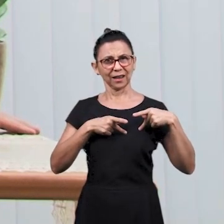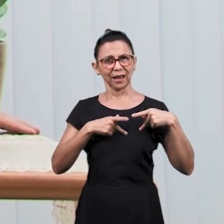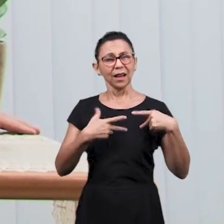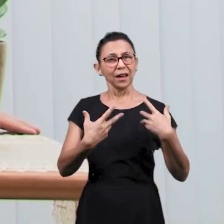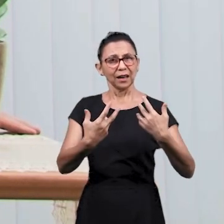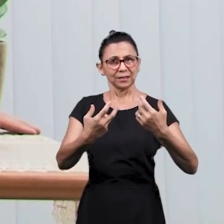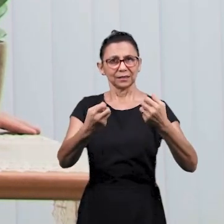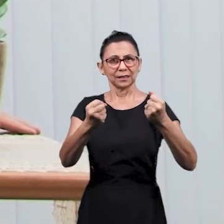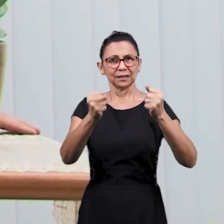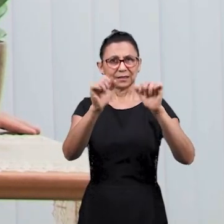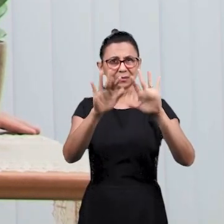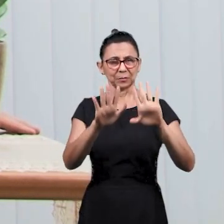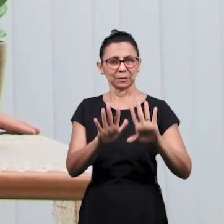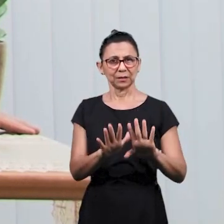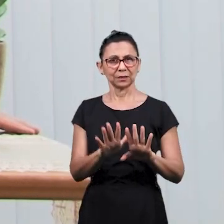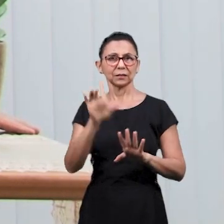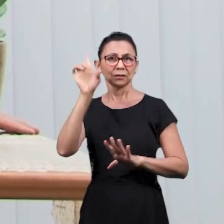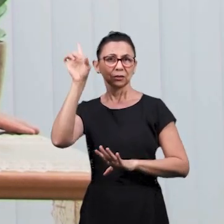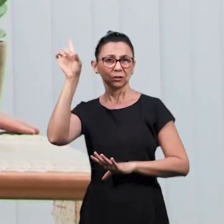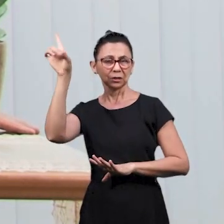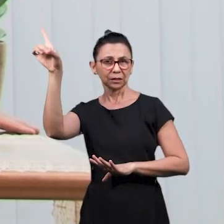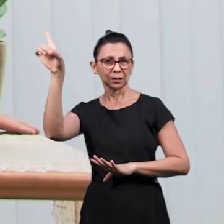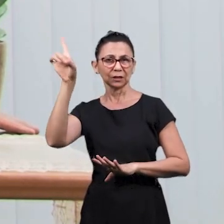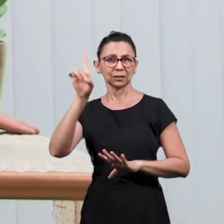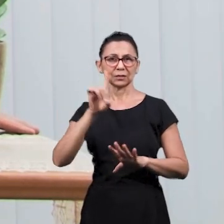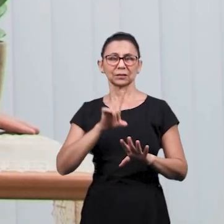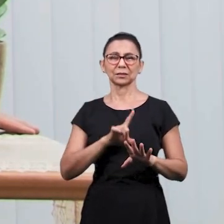получи благословение от Господа.